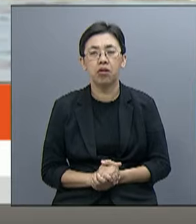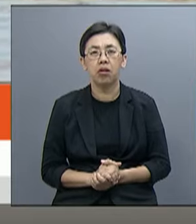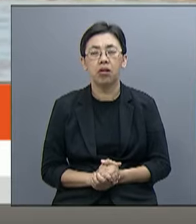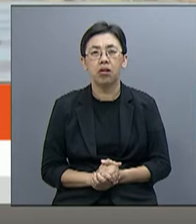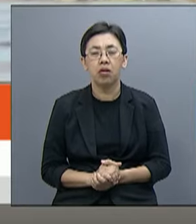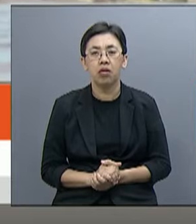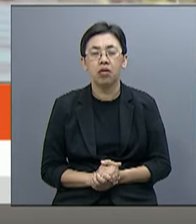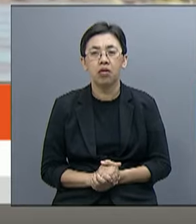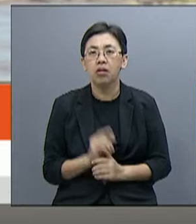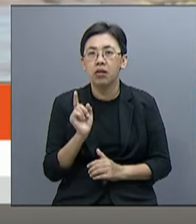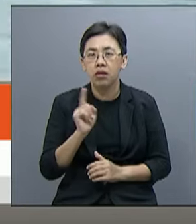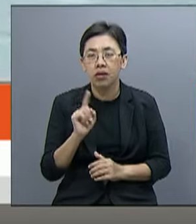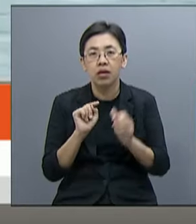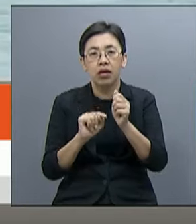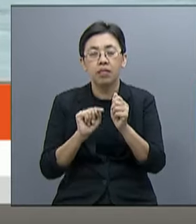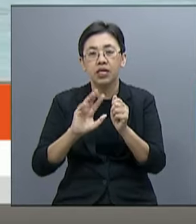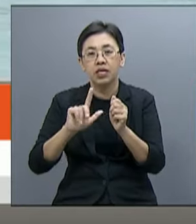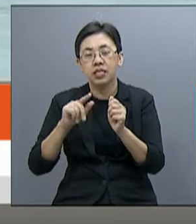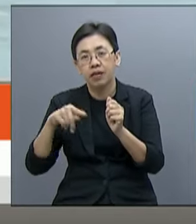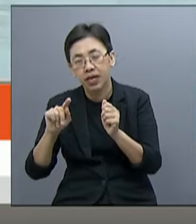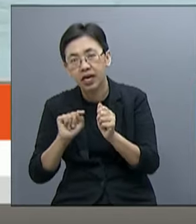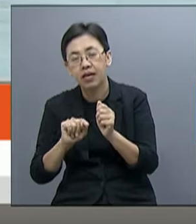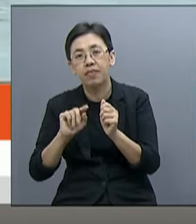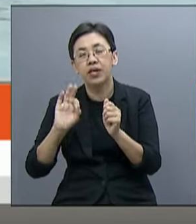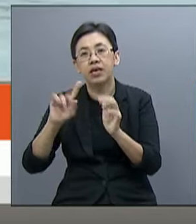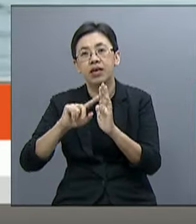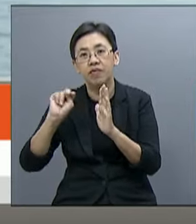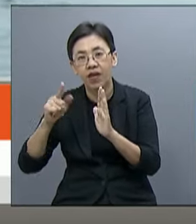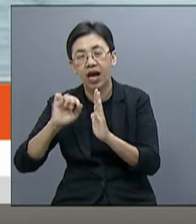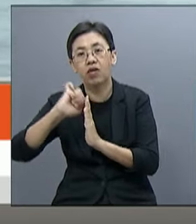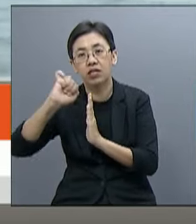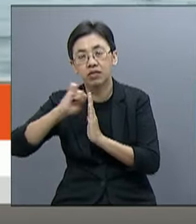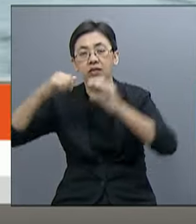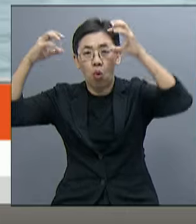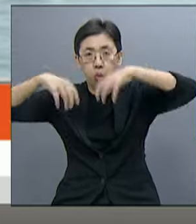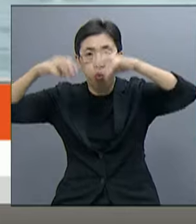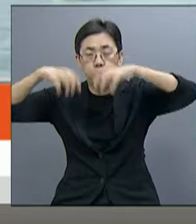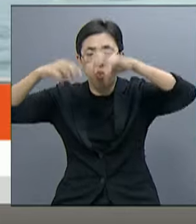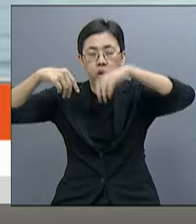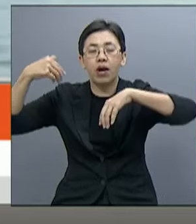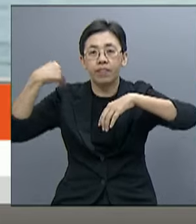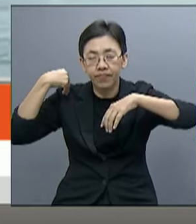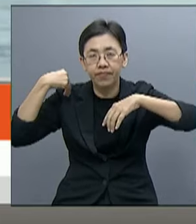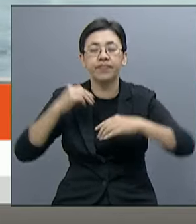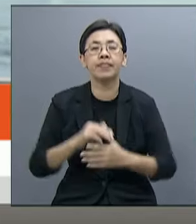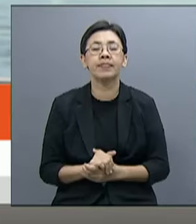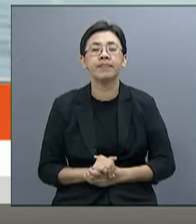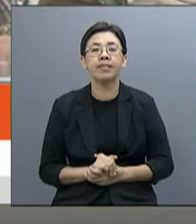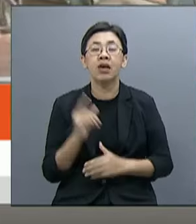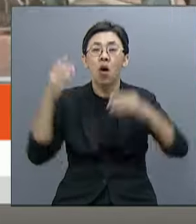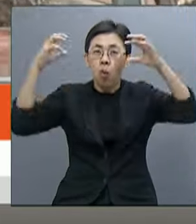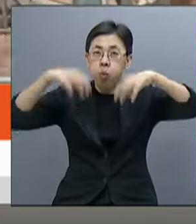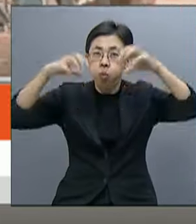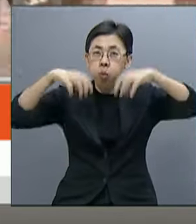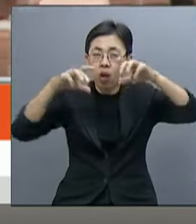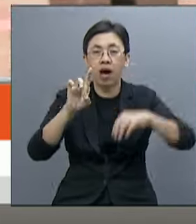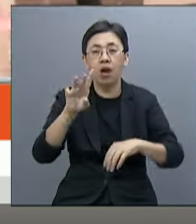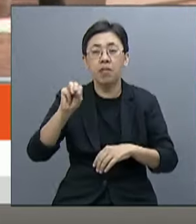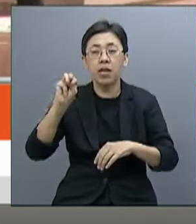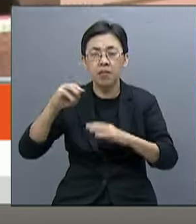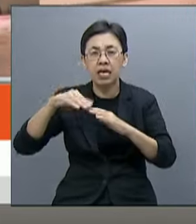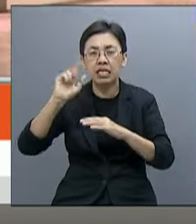ถึงแถวอำเภอชัยปราการอำเภอฝางตอนบนของเชียงใหม่ด้วยนะครับแล้วก็ขยายมาตกมาก100กว่ามิลลิเมตรนี่